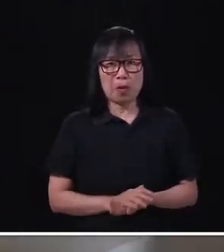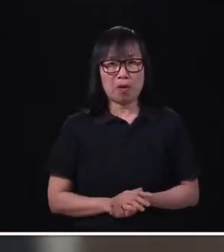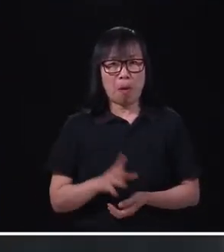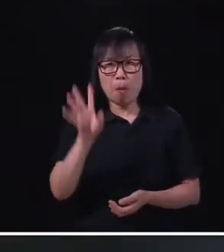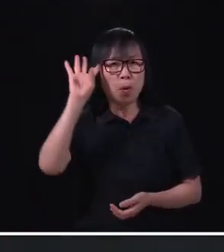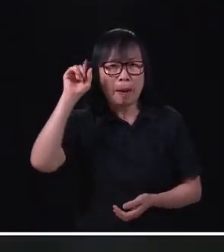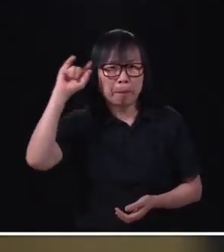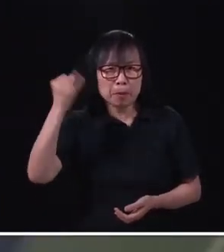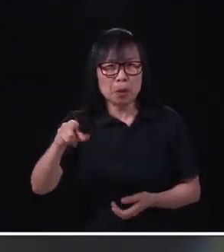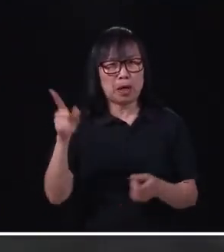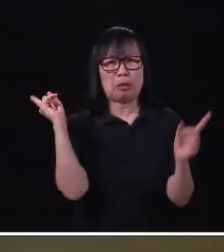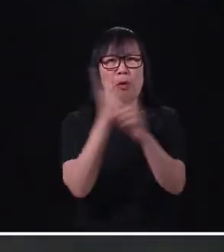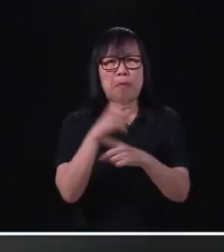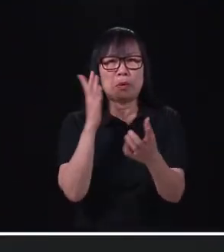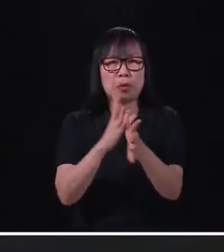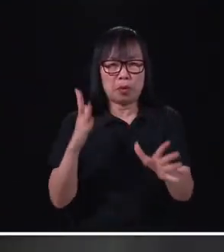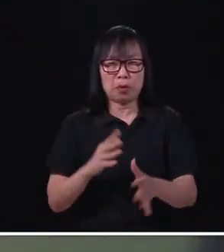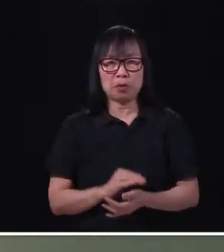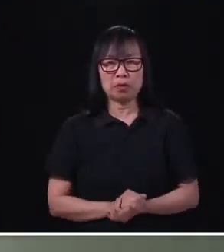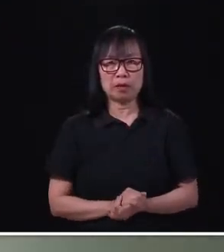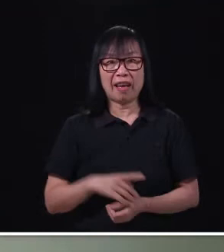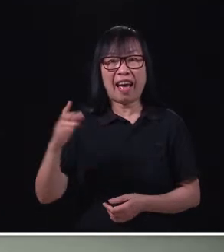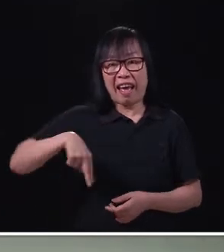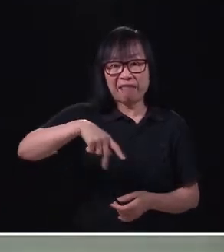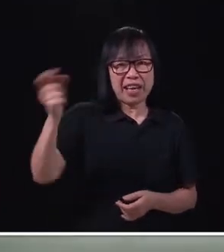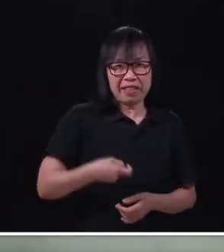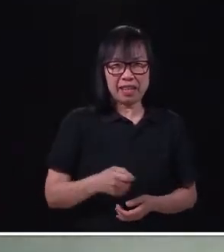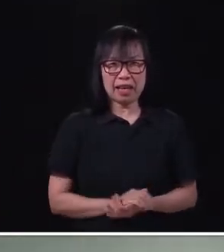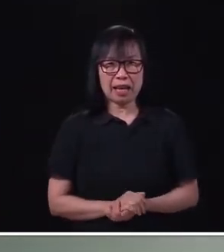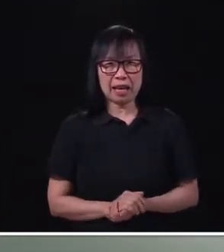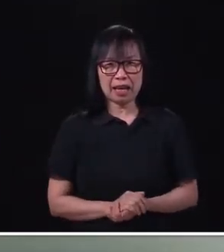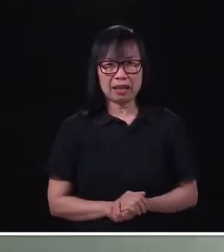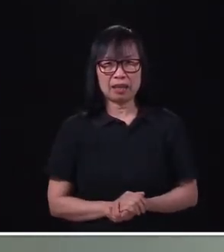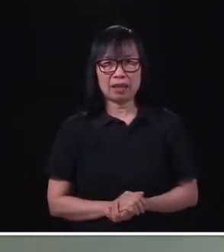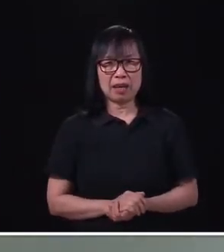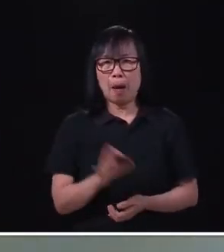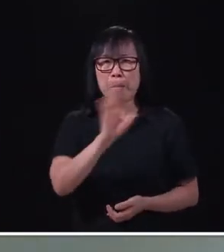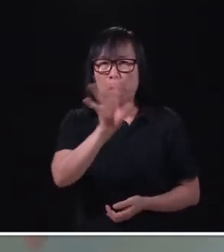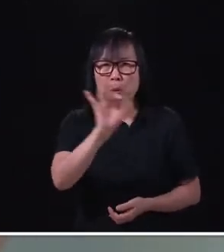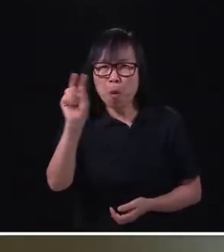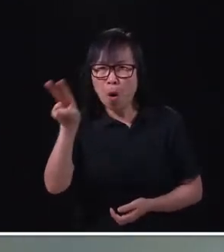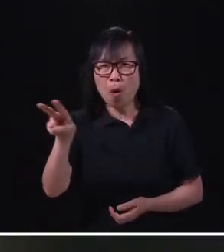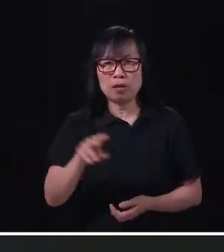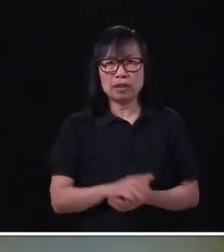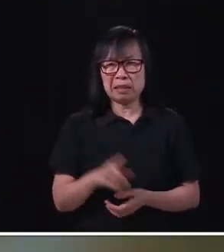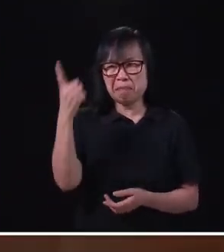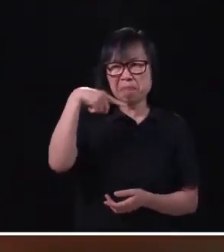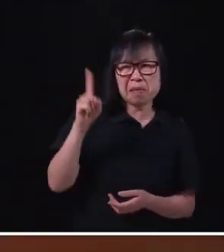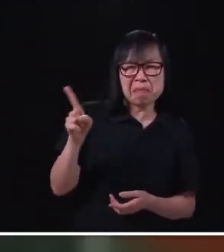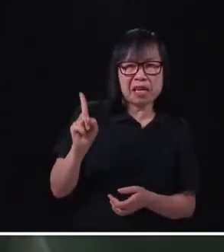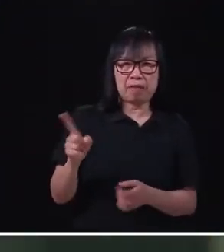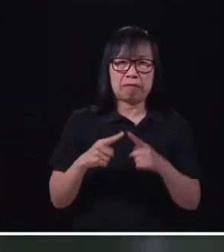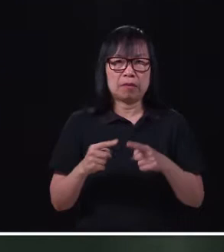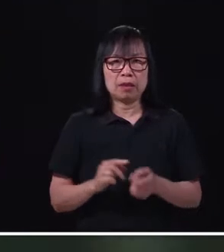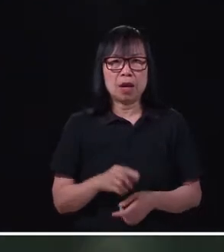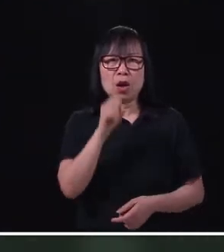喎，冇諗過入體操代表隊喎。 行快啲啦！ 犀利啊！ 點講啊？都唔知啲係咩人